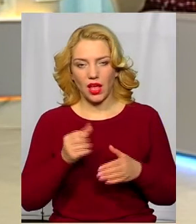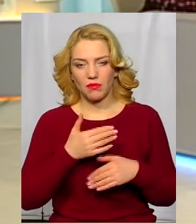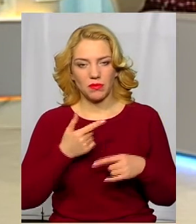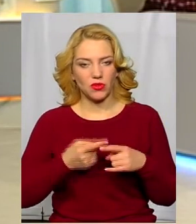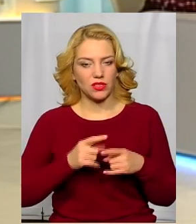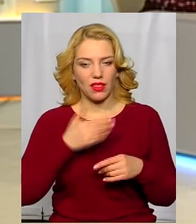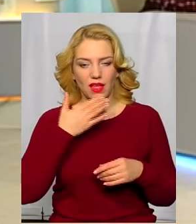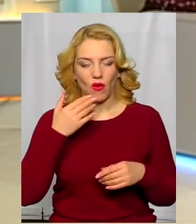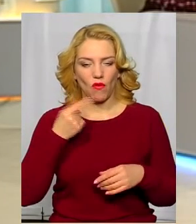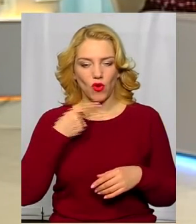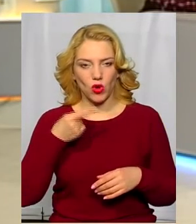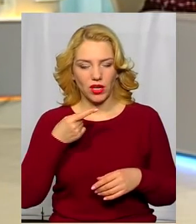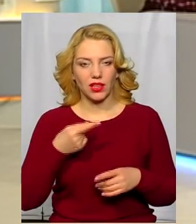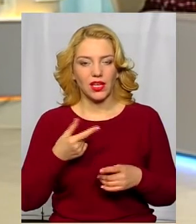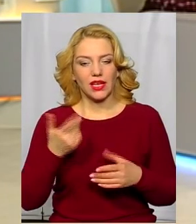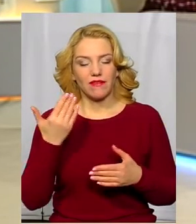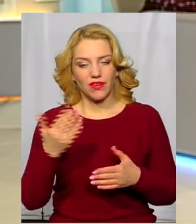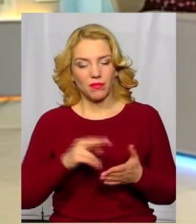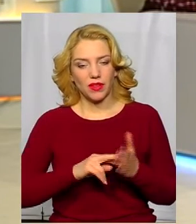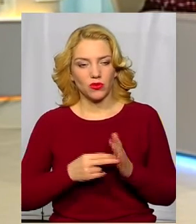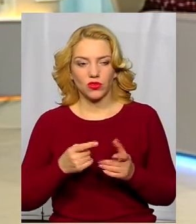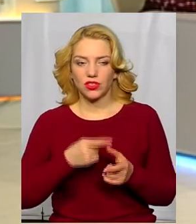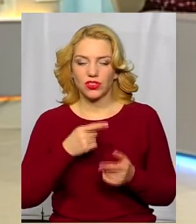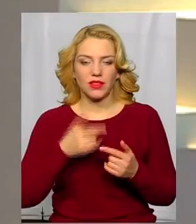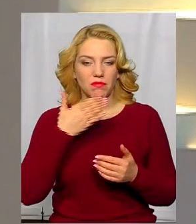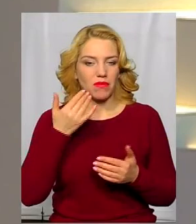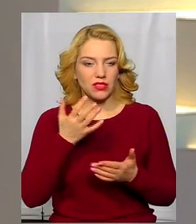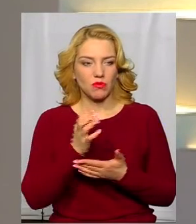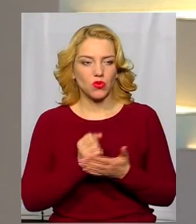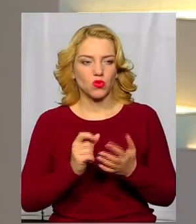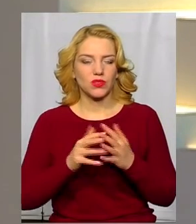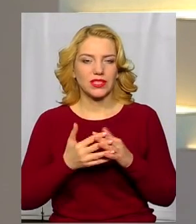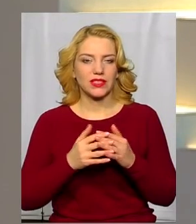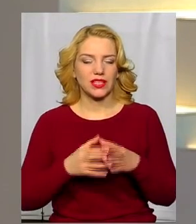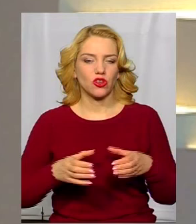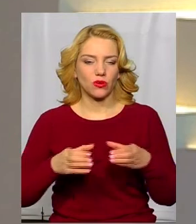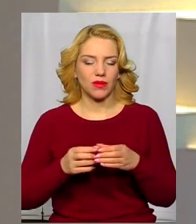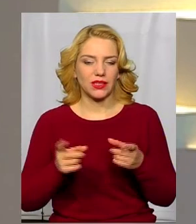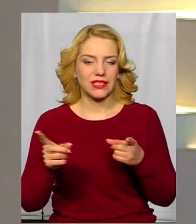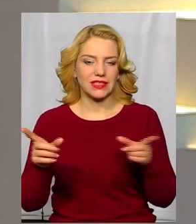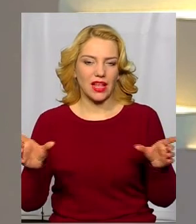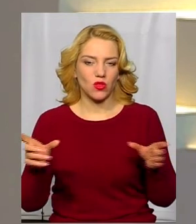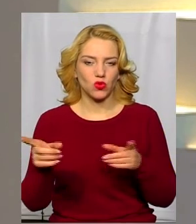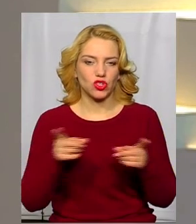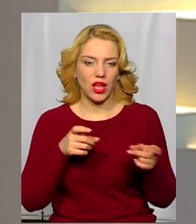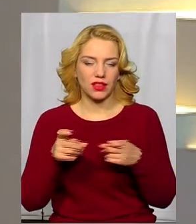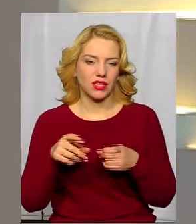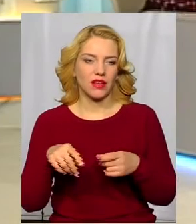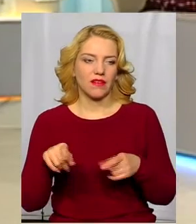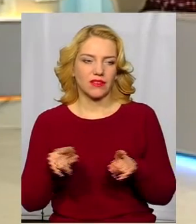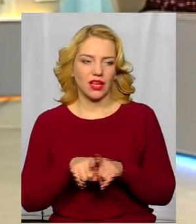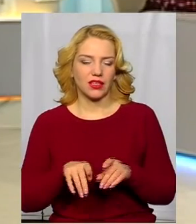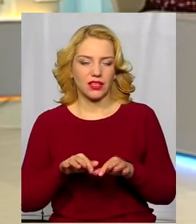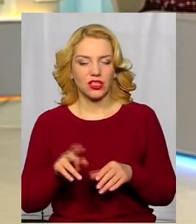Ви плануєте, чи ви не бачите потенціалу в сільських громадах залучати до такої акції? Чи, можливо,